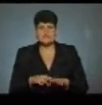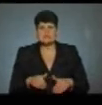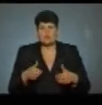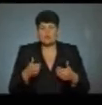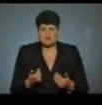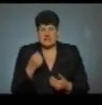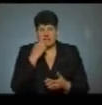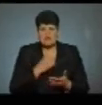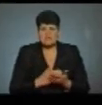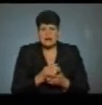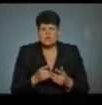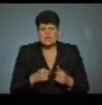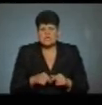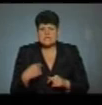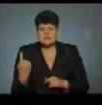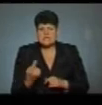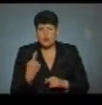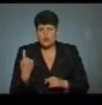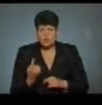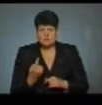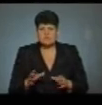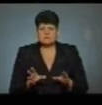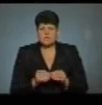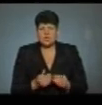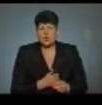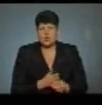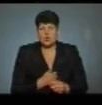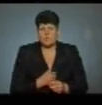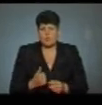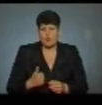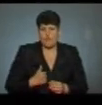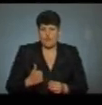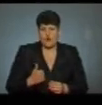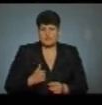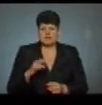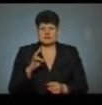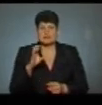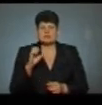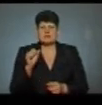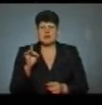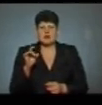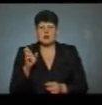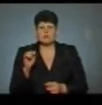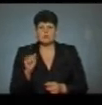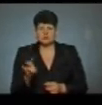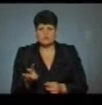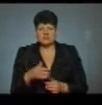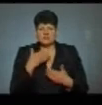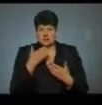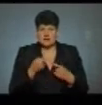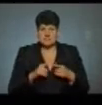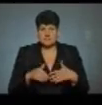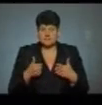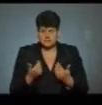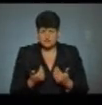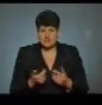громадські організації області, розповів голова ветеранської спілки добровольців Тернопільщини Назар Сарабун. Він зачитав це звернення. Звертаємося до